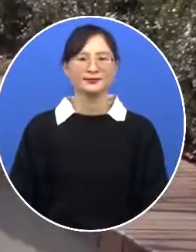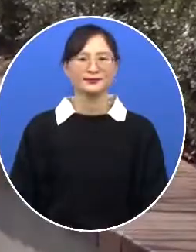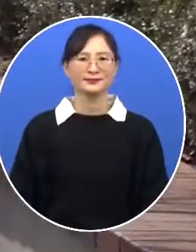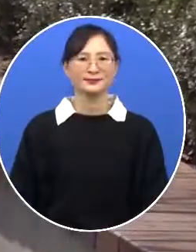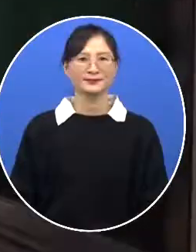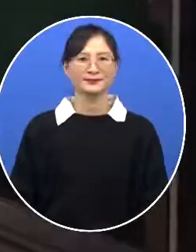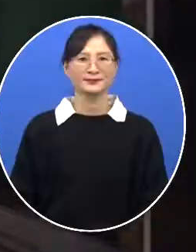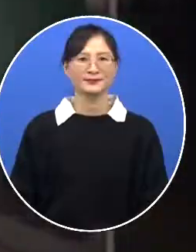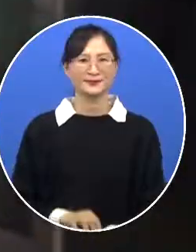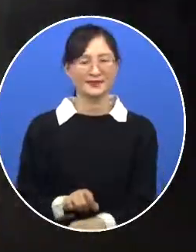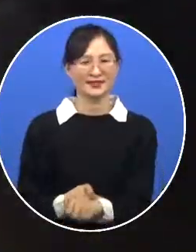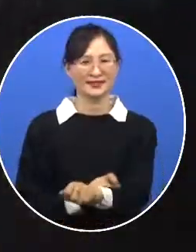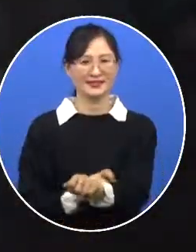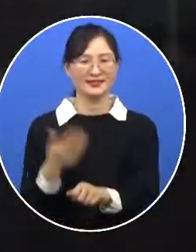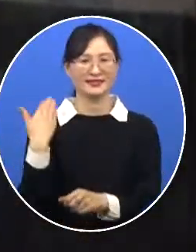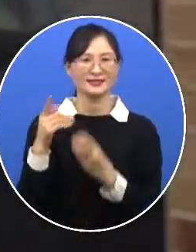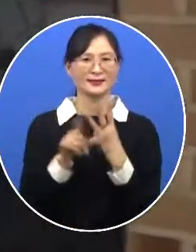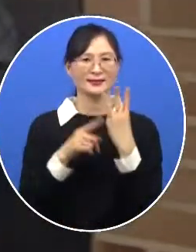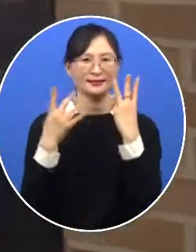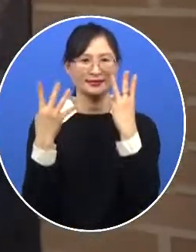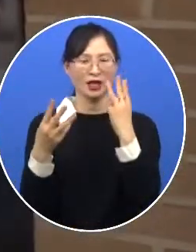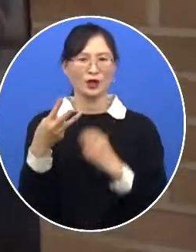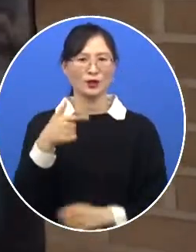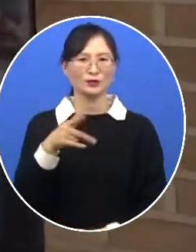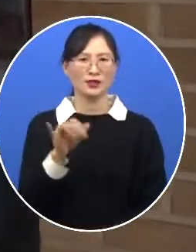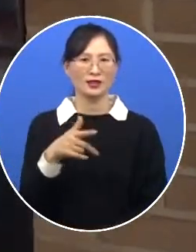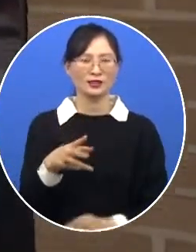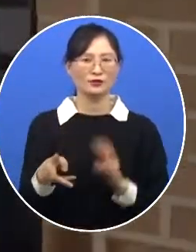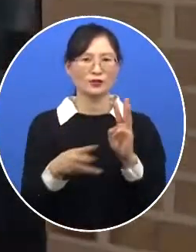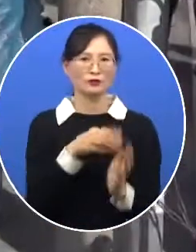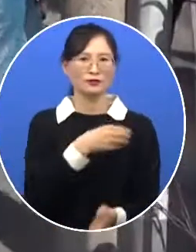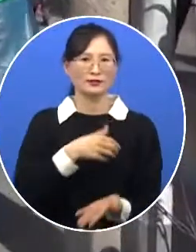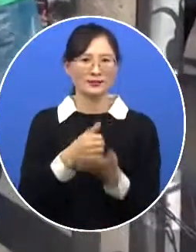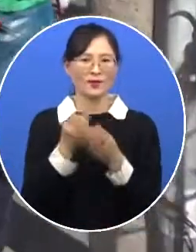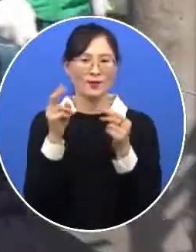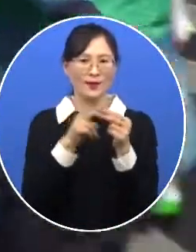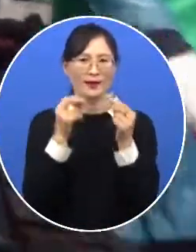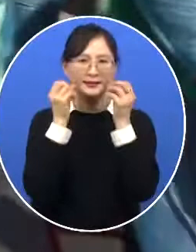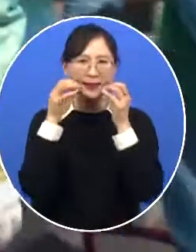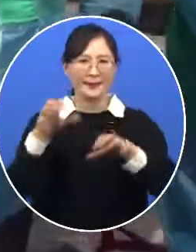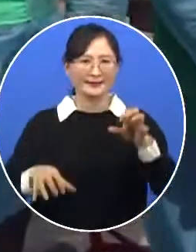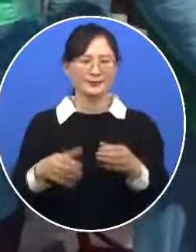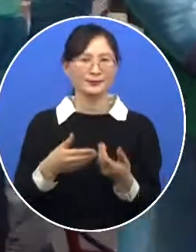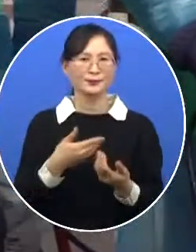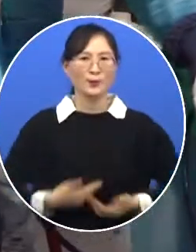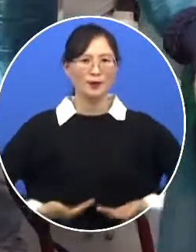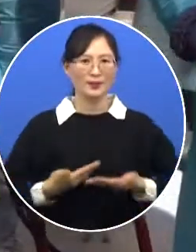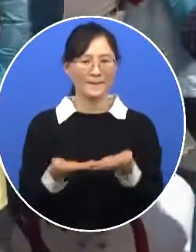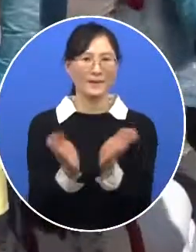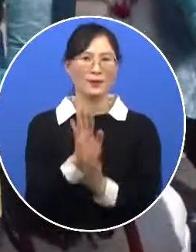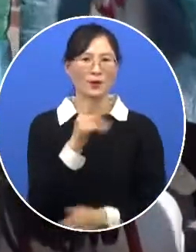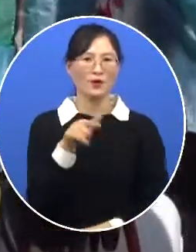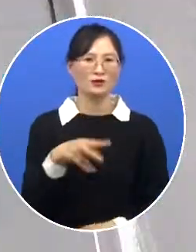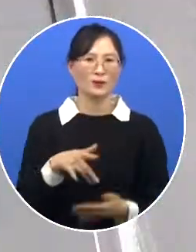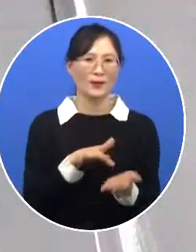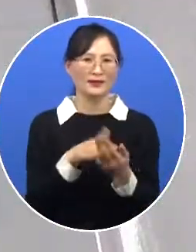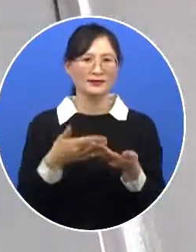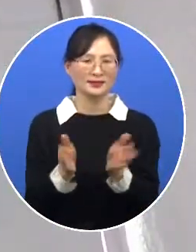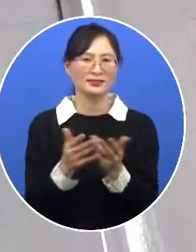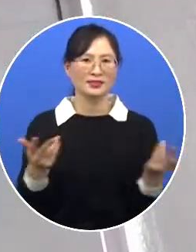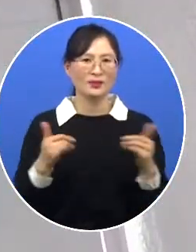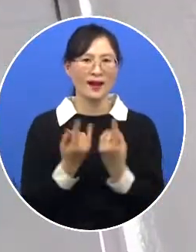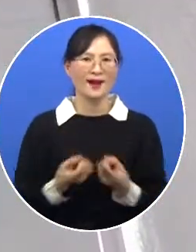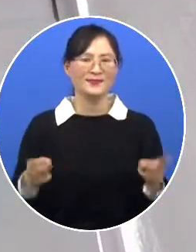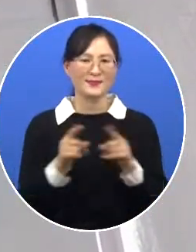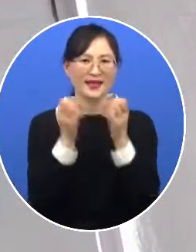있습니다. 특히 지난 3월 5일에는 류경기 중랑구청장과 새마을 방역봉사반, 보건소 방역반